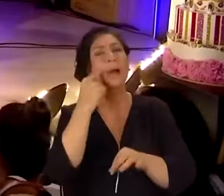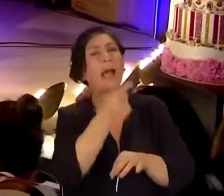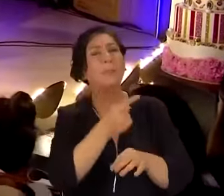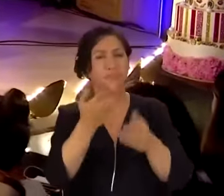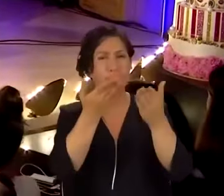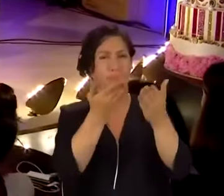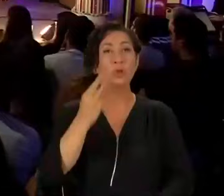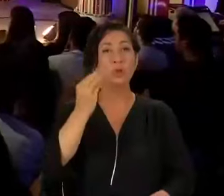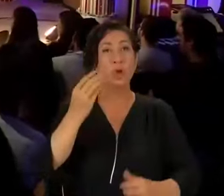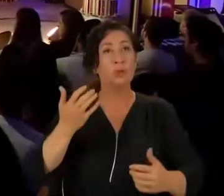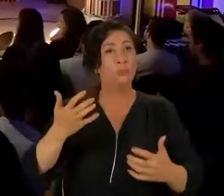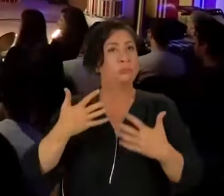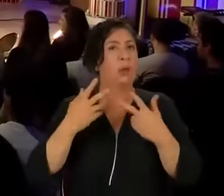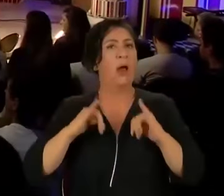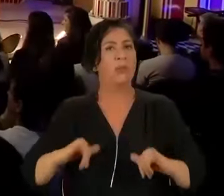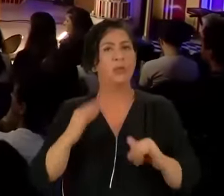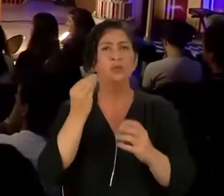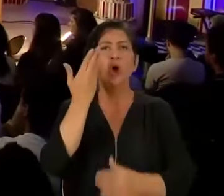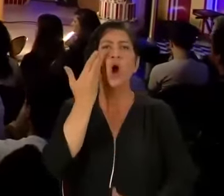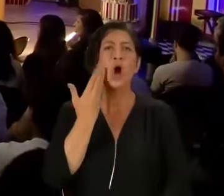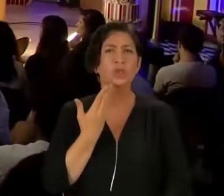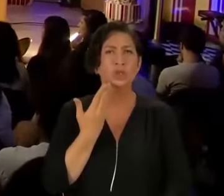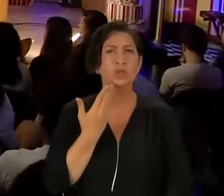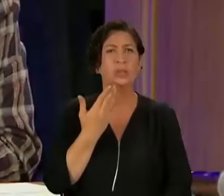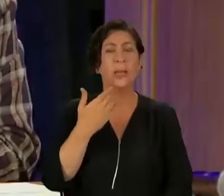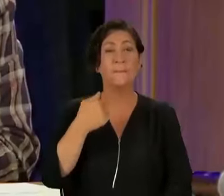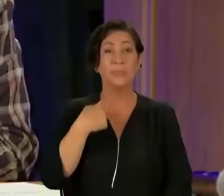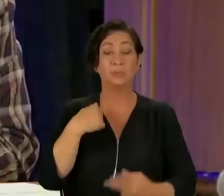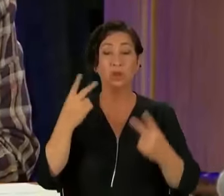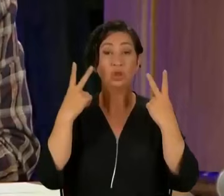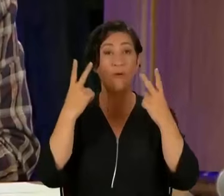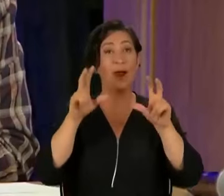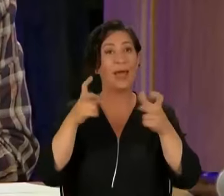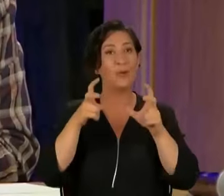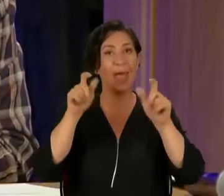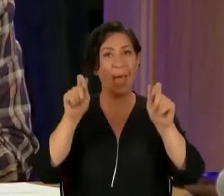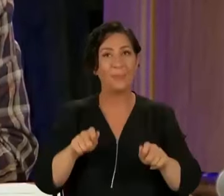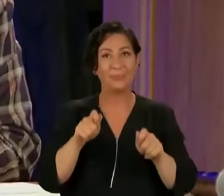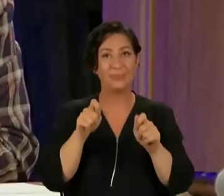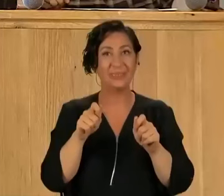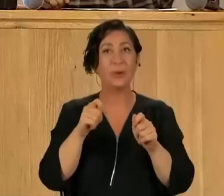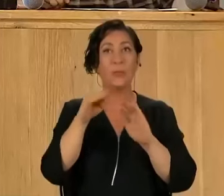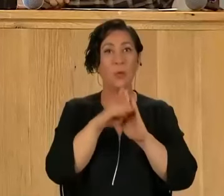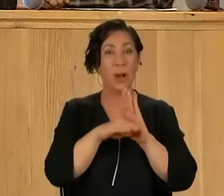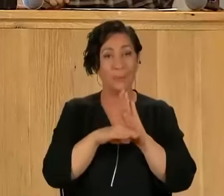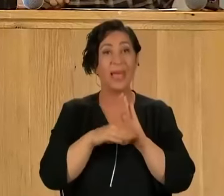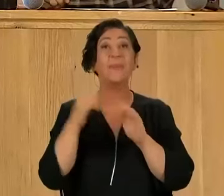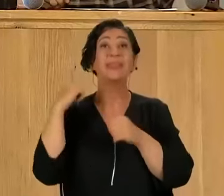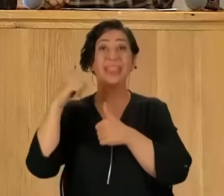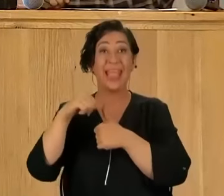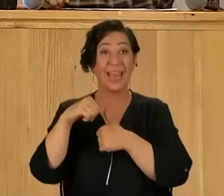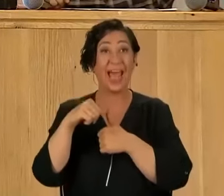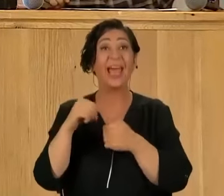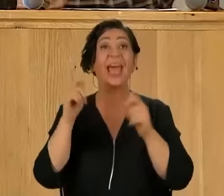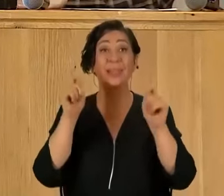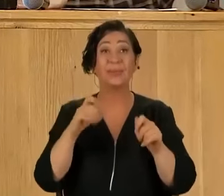bakıyoruz. Buyursunlar. Çok hoş ve bizim Show Radyo'da beraber yaptığımız programdaki bir